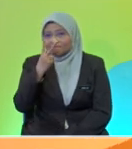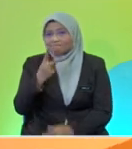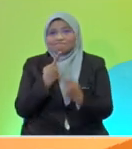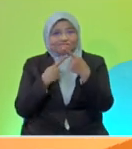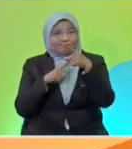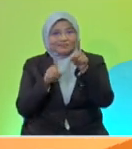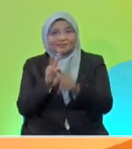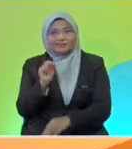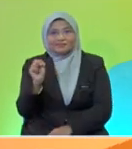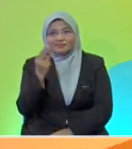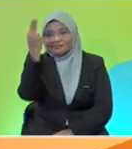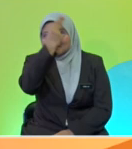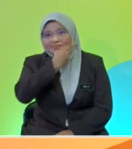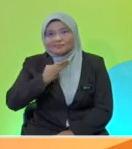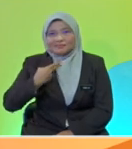mereka